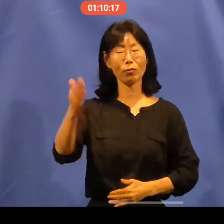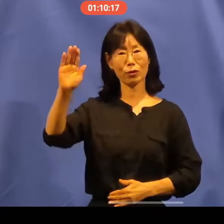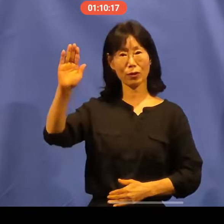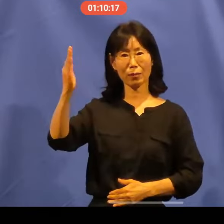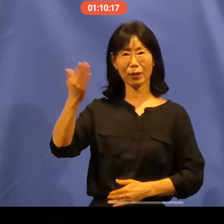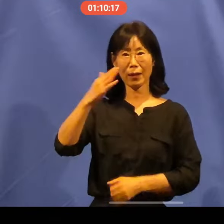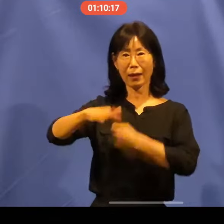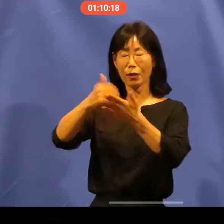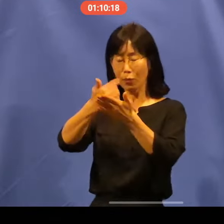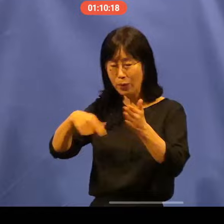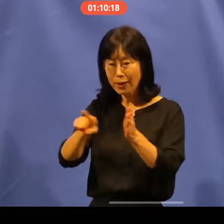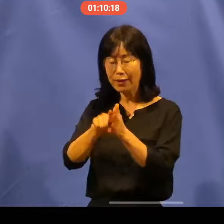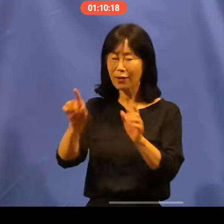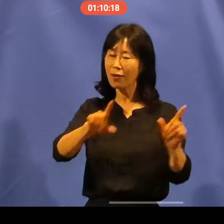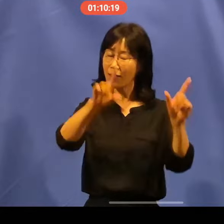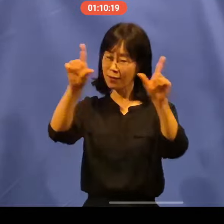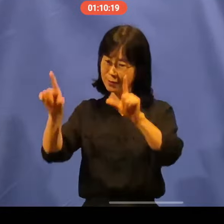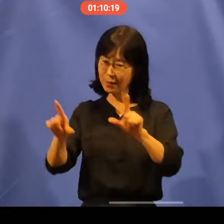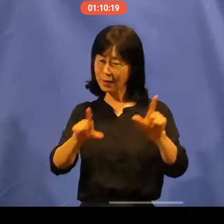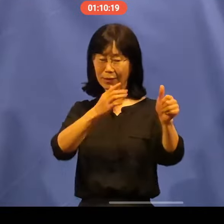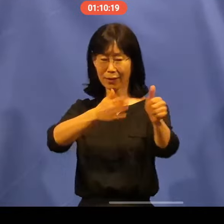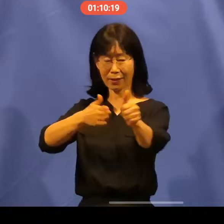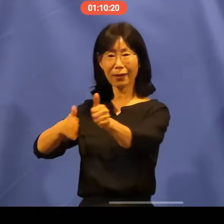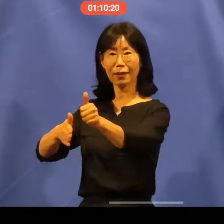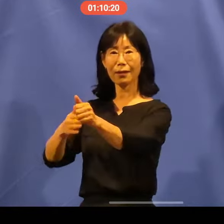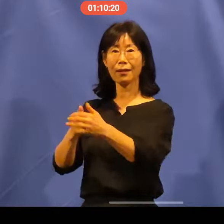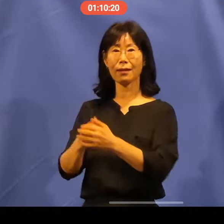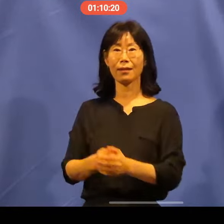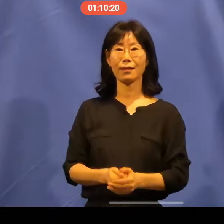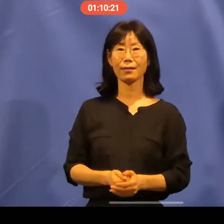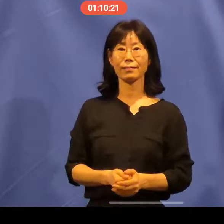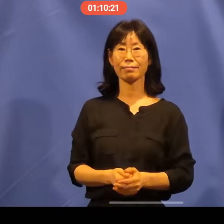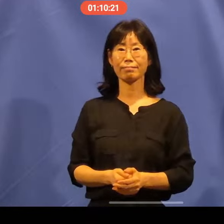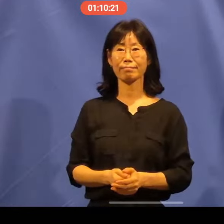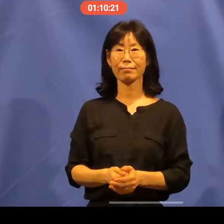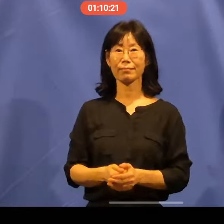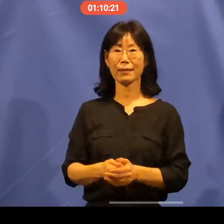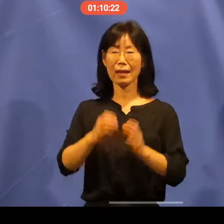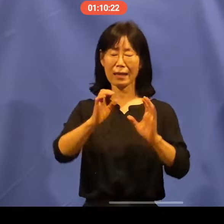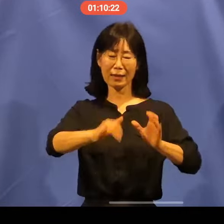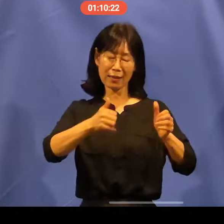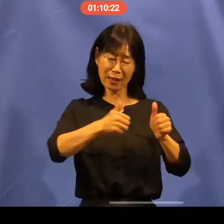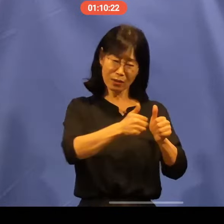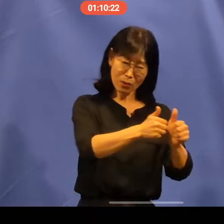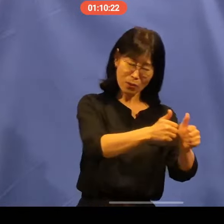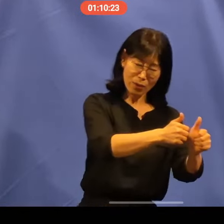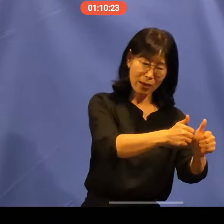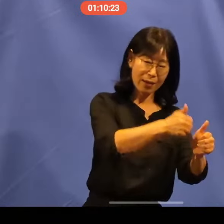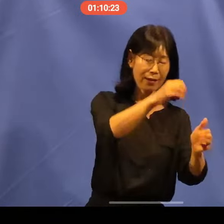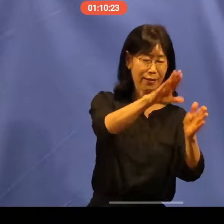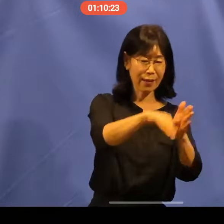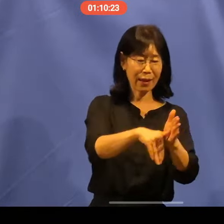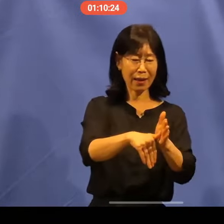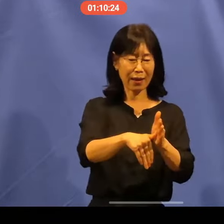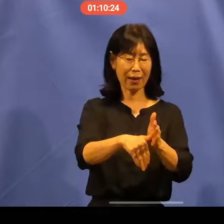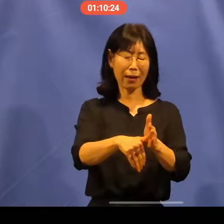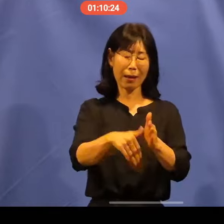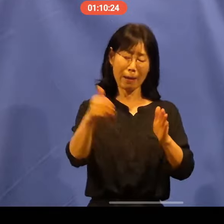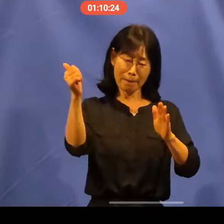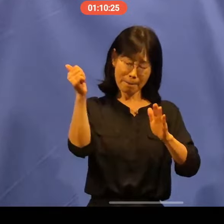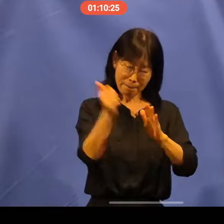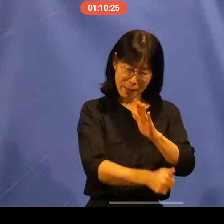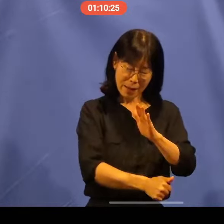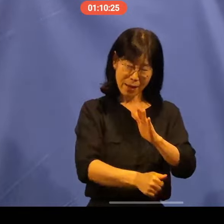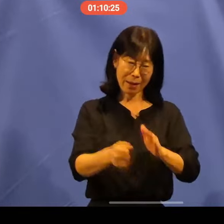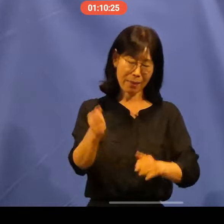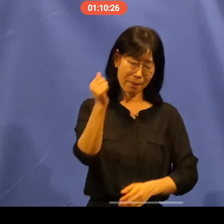그분을 위하여 살도록 디자인되어 있어요. 다른 길로 가면 다 망가져요. 그게 갈수록 망가져요. anything,